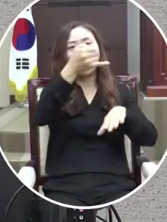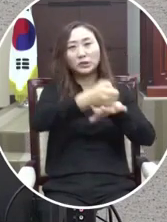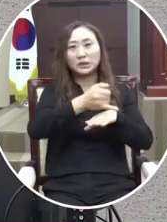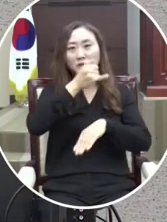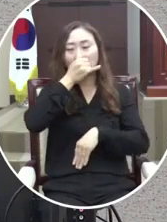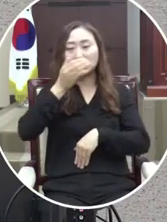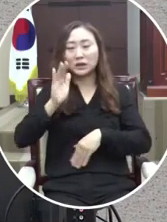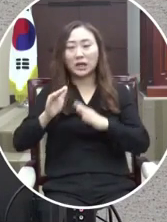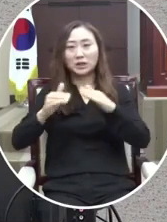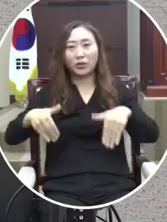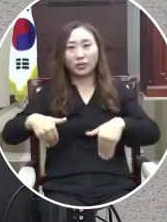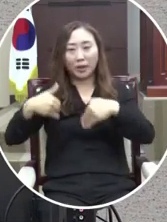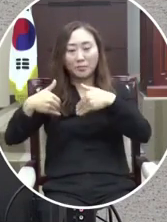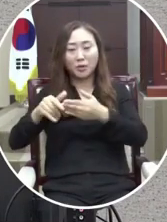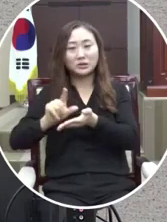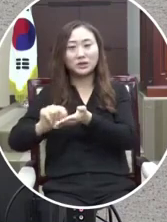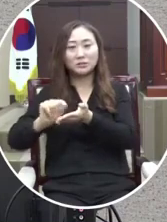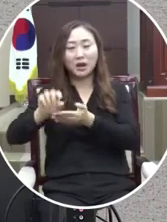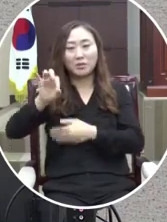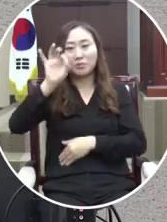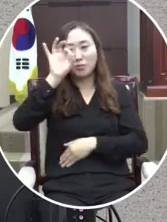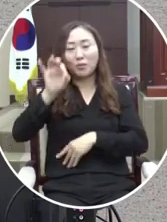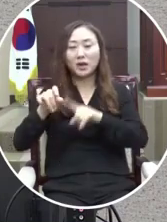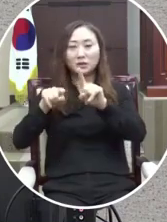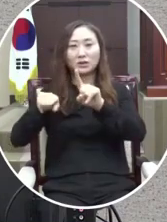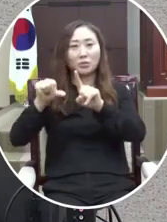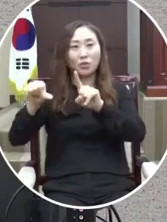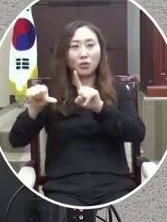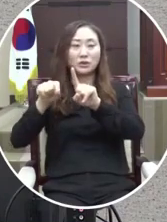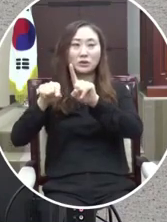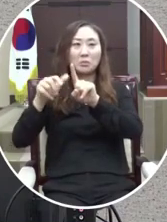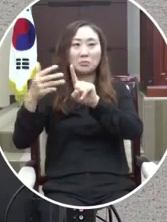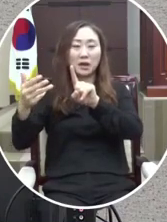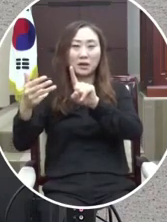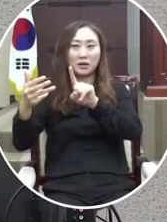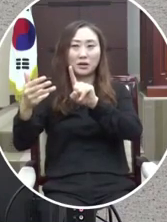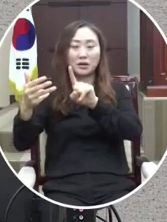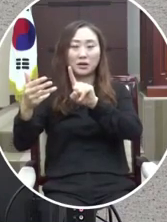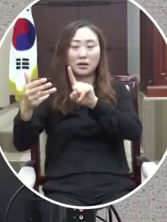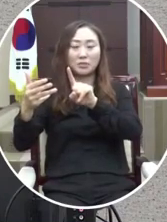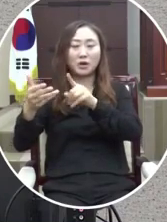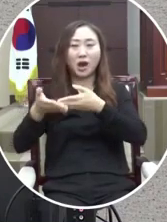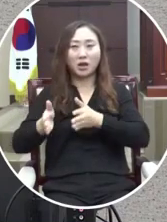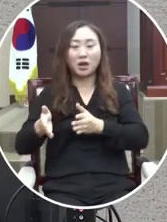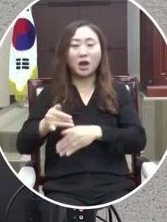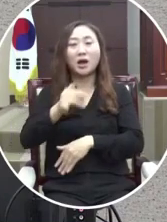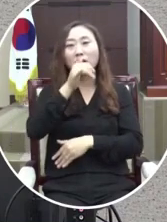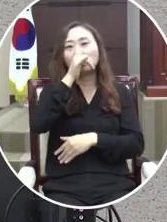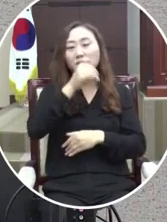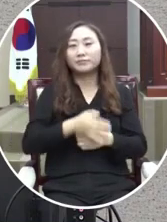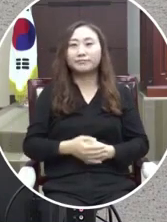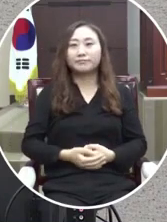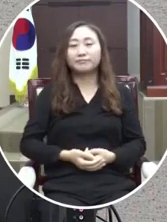전남 영광군을 비롯하여 일부 지역에서는 1.5명에서 1.8명대의 출산율을 기록하고 있습니다.